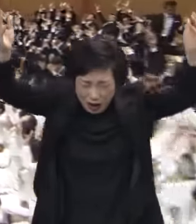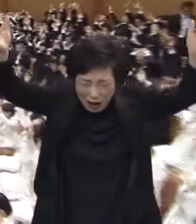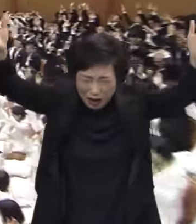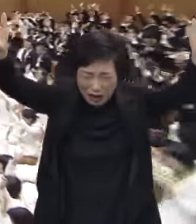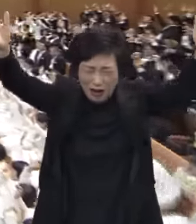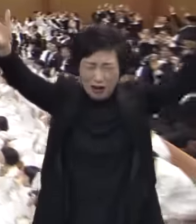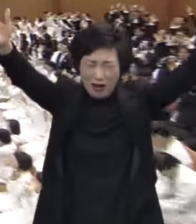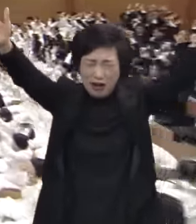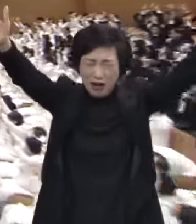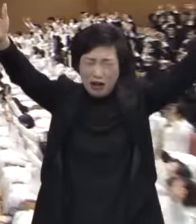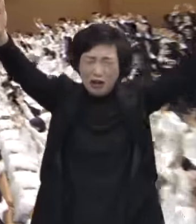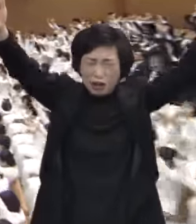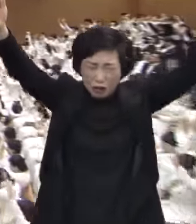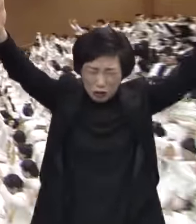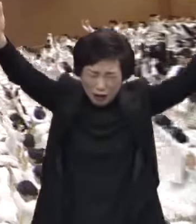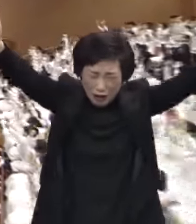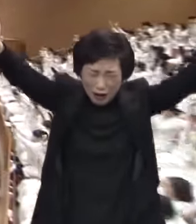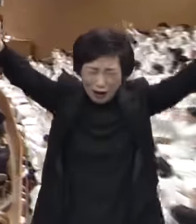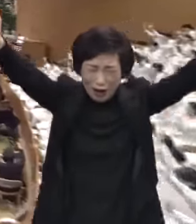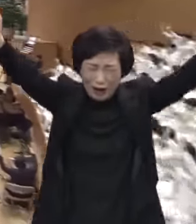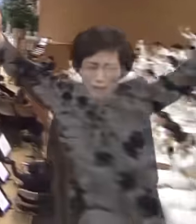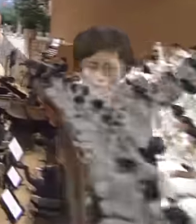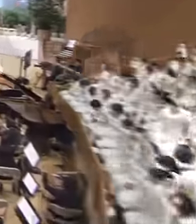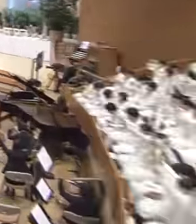주여, 주여,